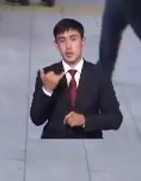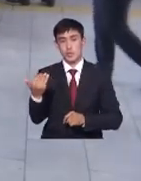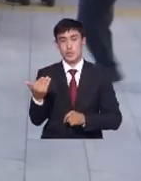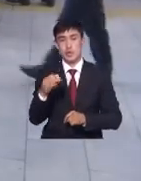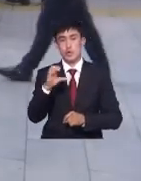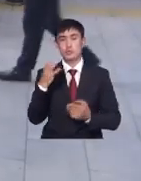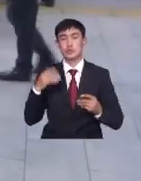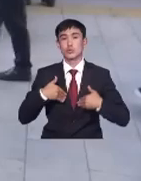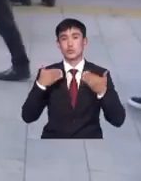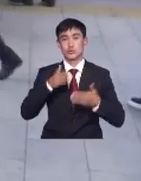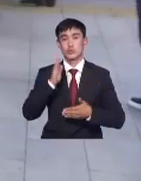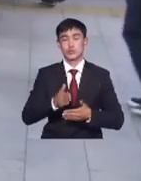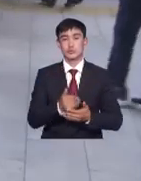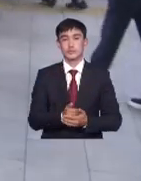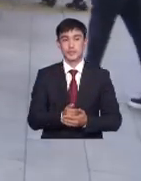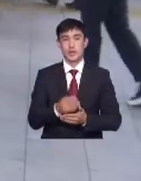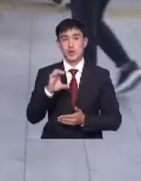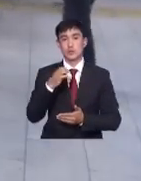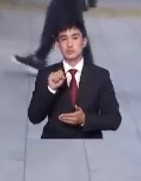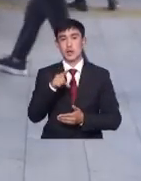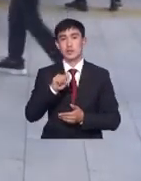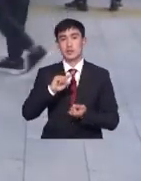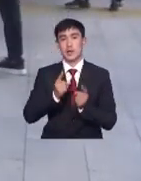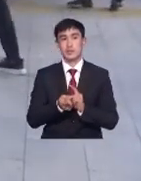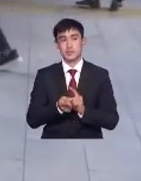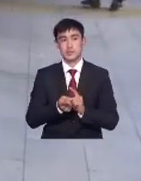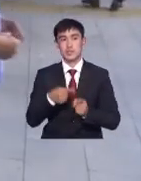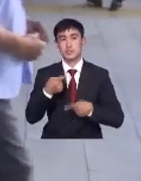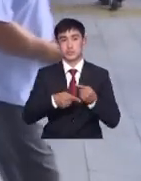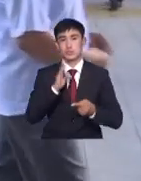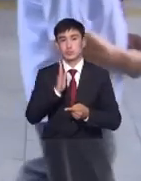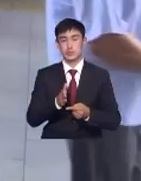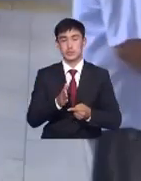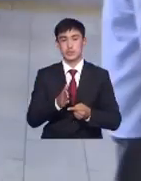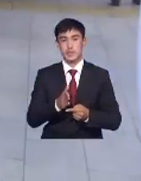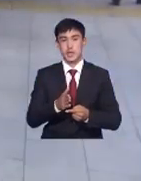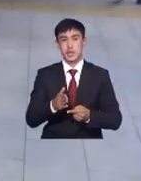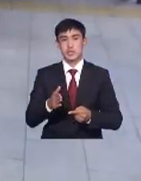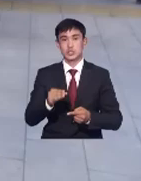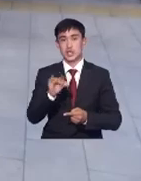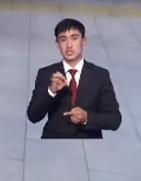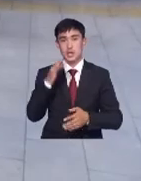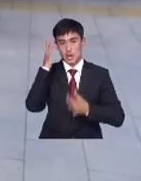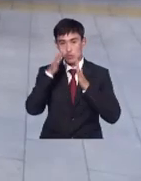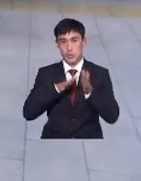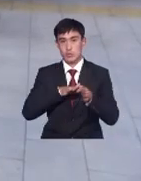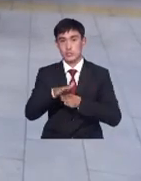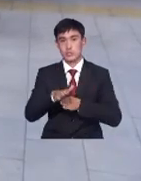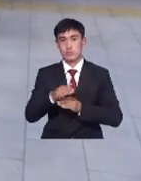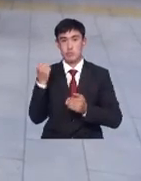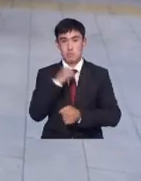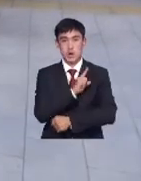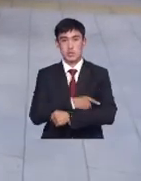Демеудің күмісі құтты болсын дейміз. Демеудің күмісін алтынға айырбастайтын ізбасарлар шыға берсін. Жақсылық ағамыздың арманын орындайтын мықты балуандар шықсын